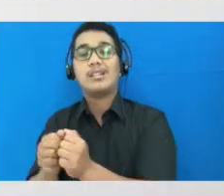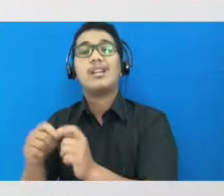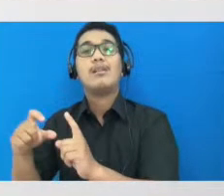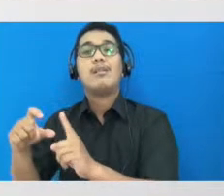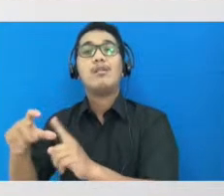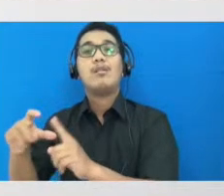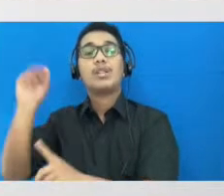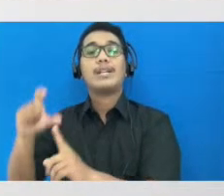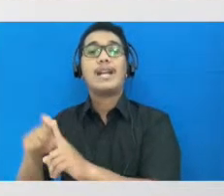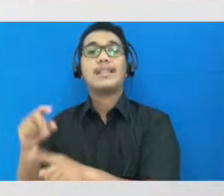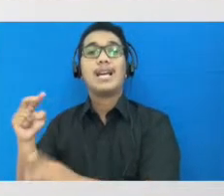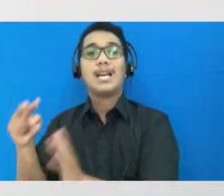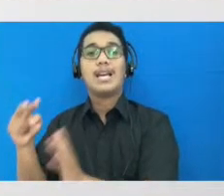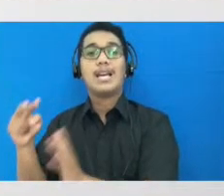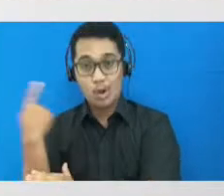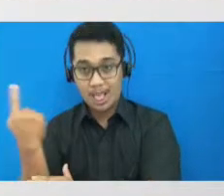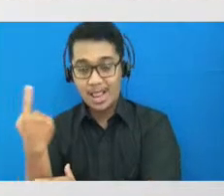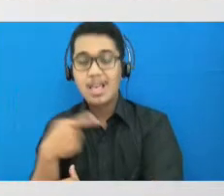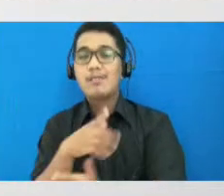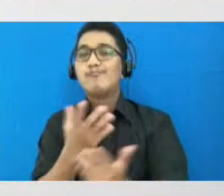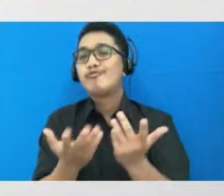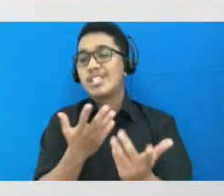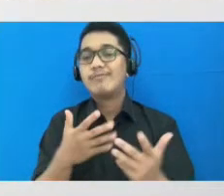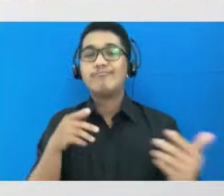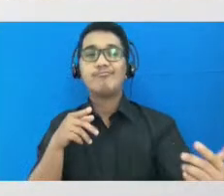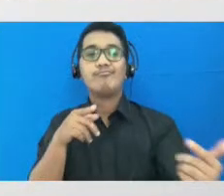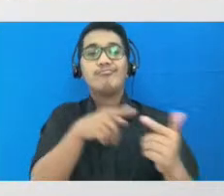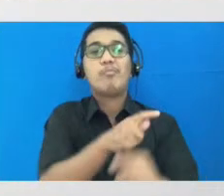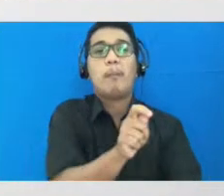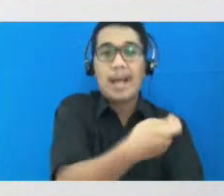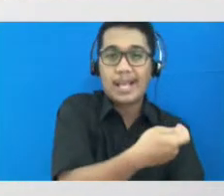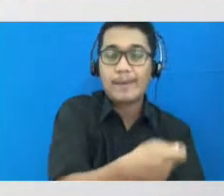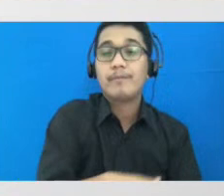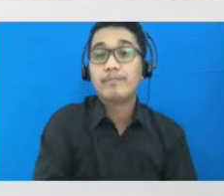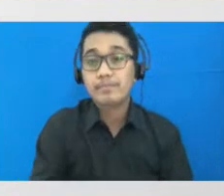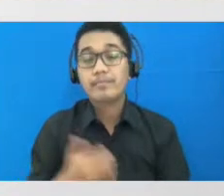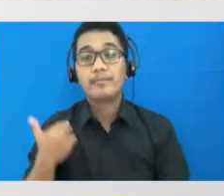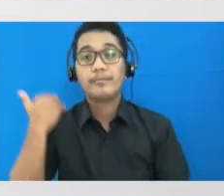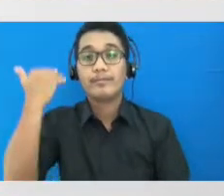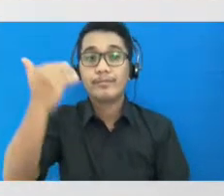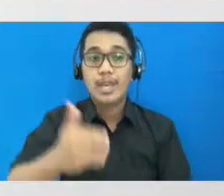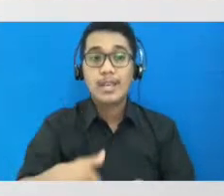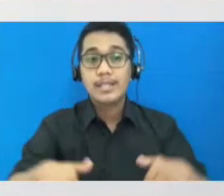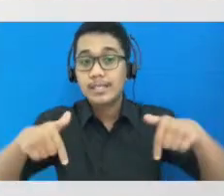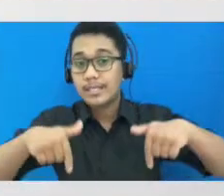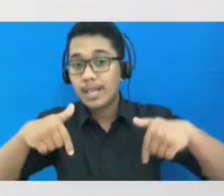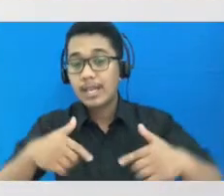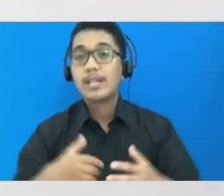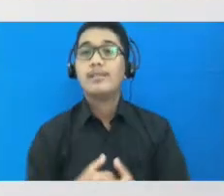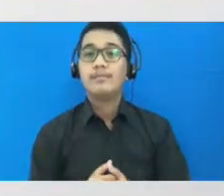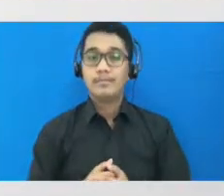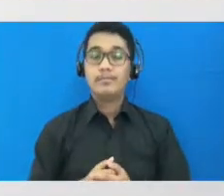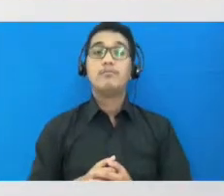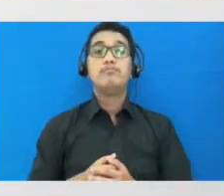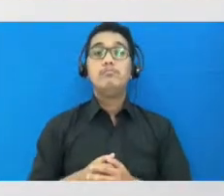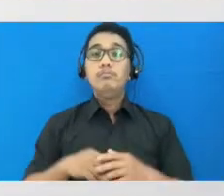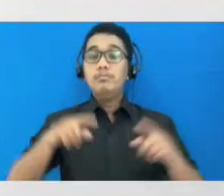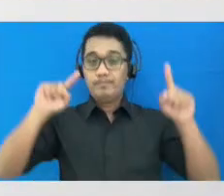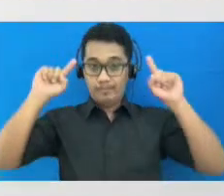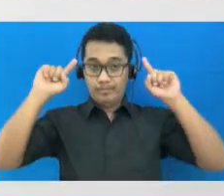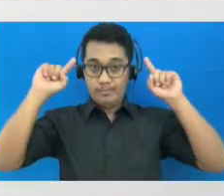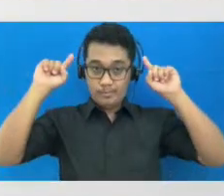menggunakan fasilitas yang sudah tersedia. Lalu selanjutnya yang sekarang sedang dikembangkan adalah cloud first policies